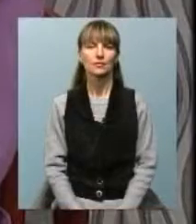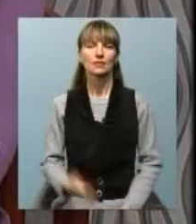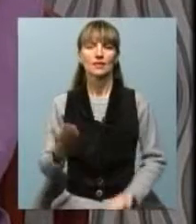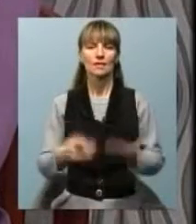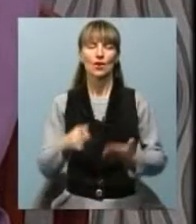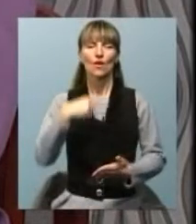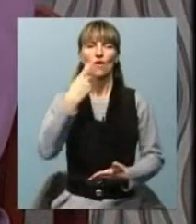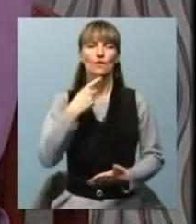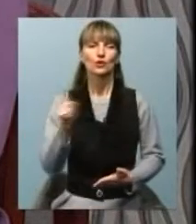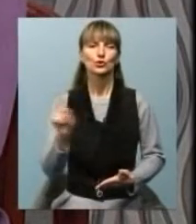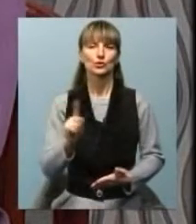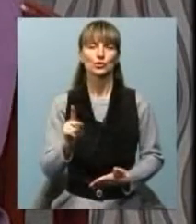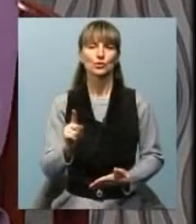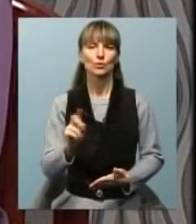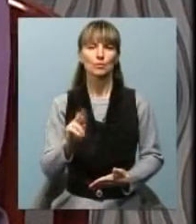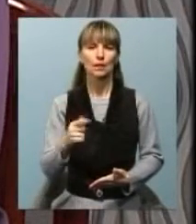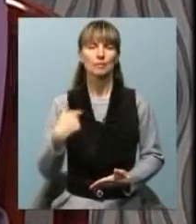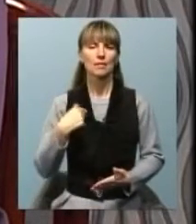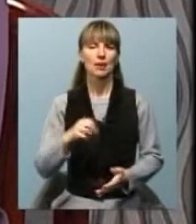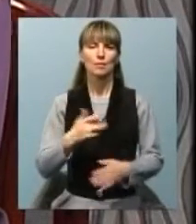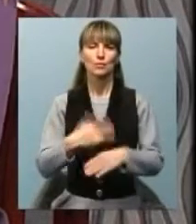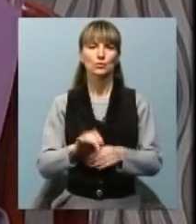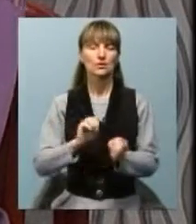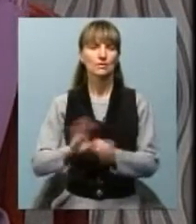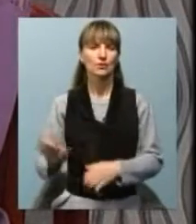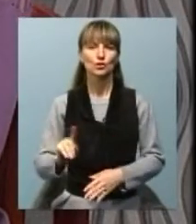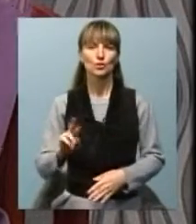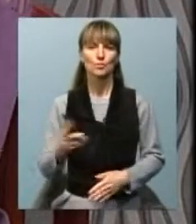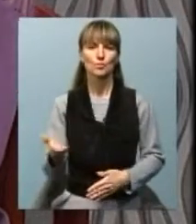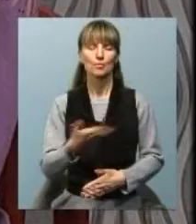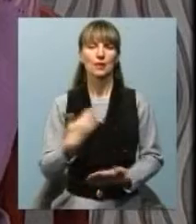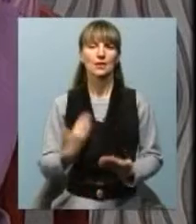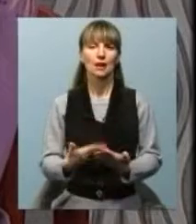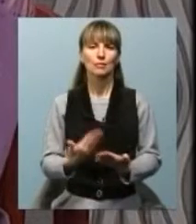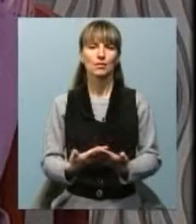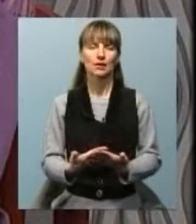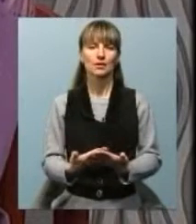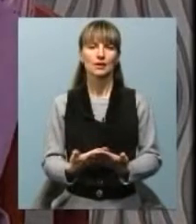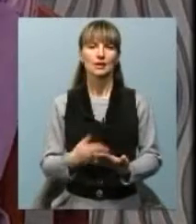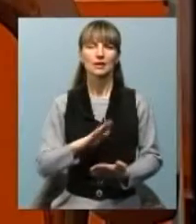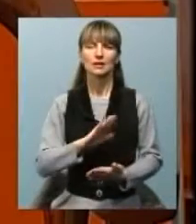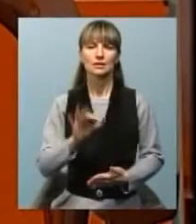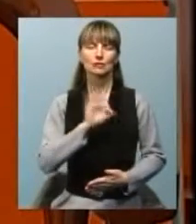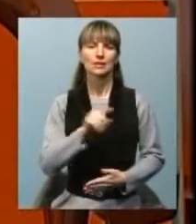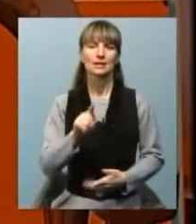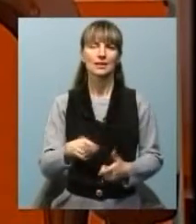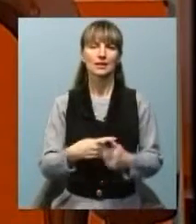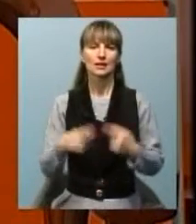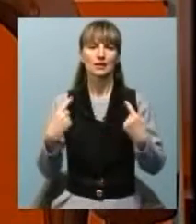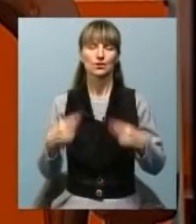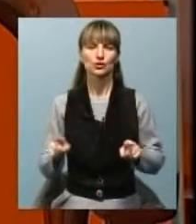Напевно, вони говорять, що щоб ми не викидували сміття, щоб ми, наприклад, не користувалися тим чи